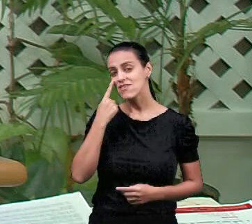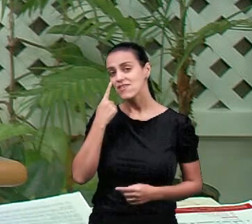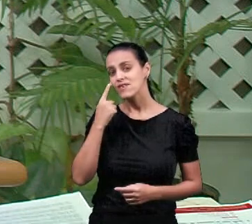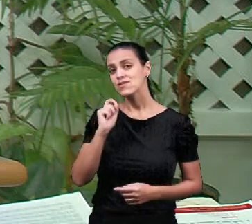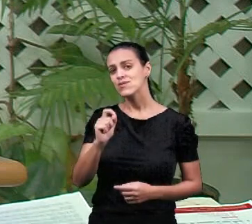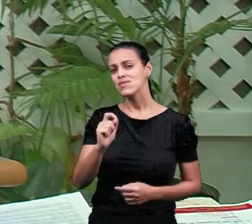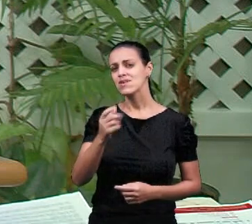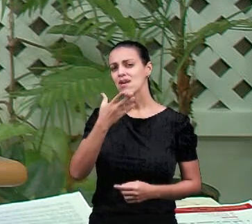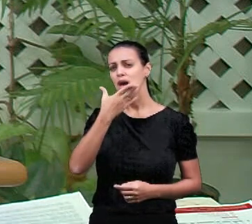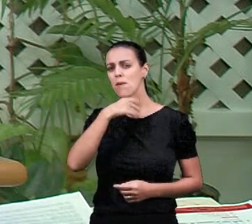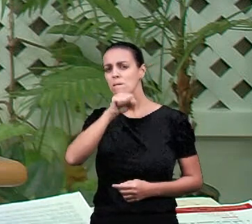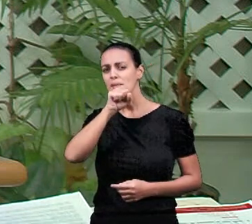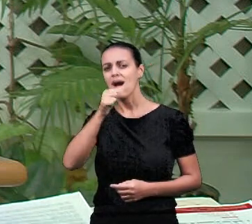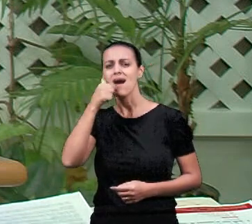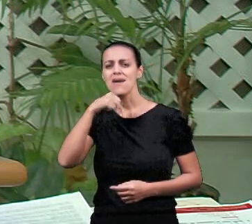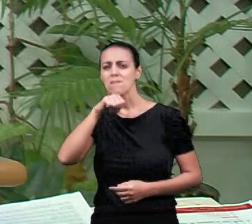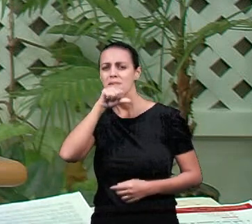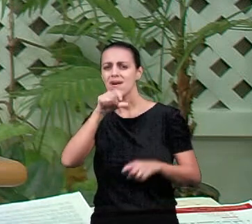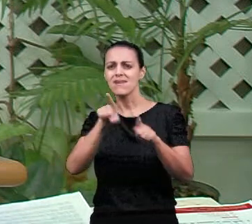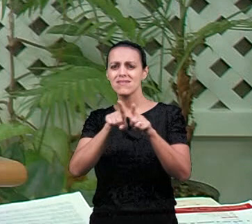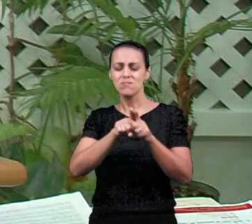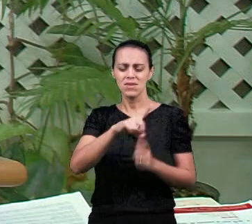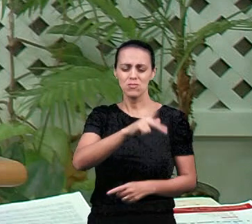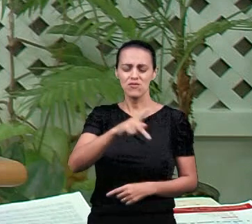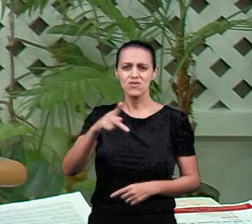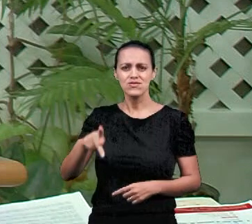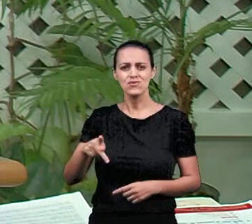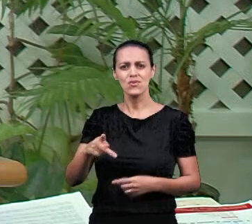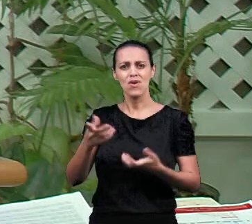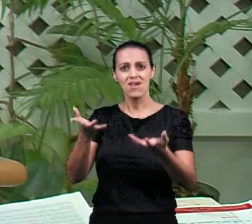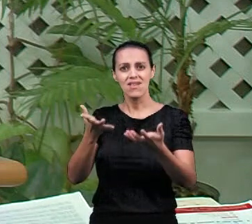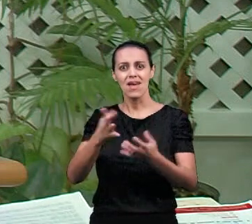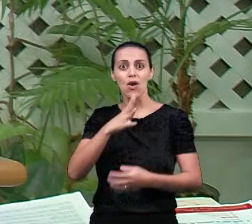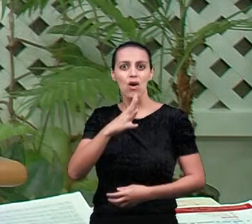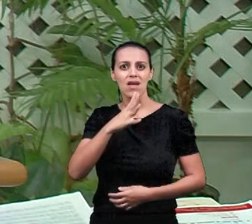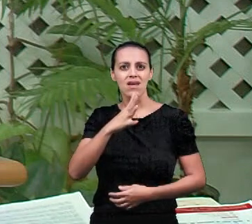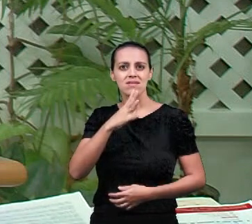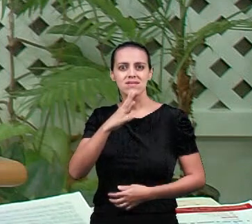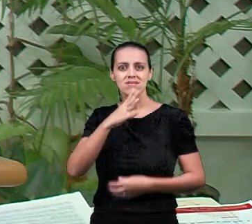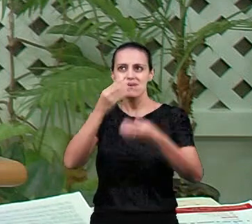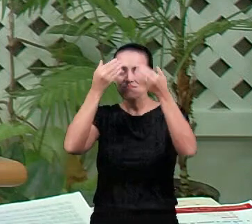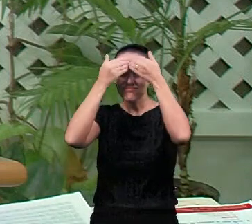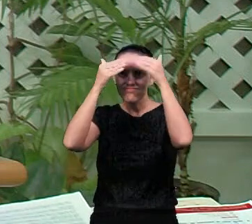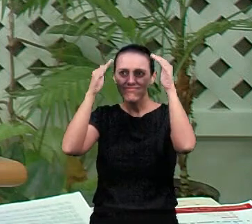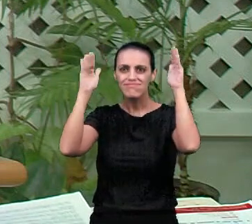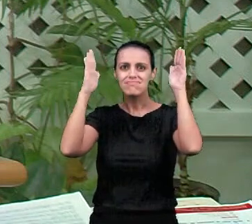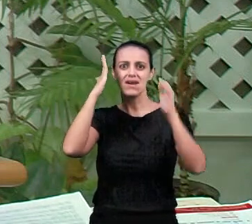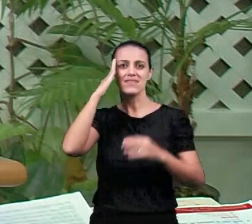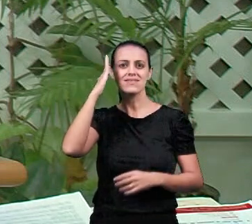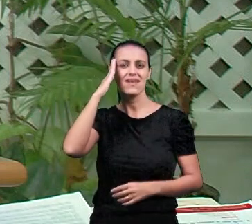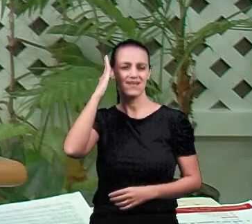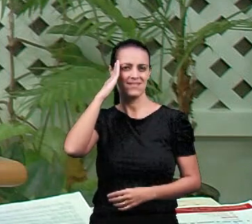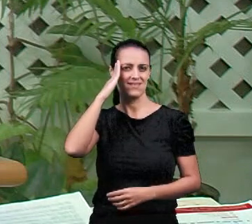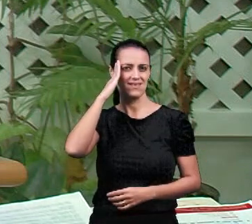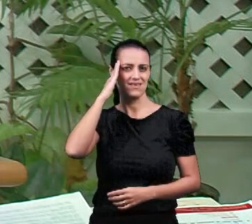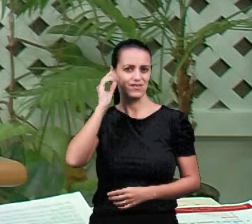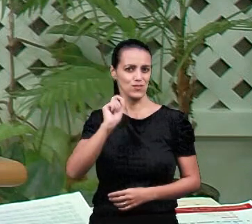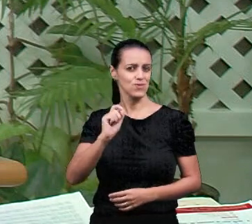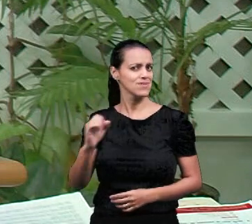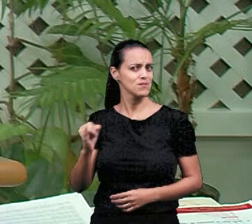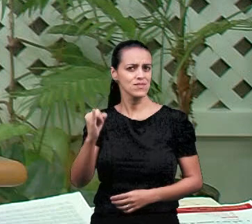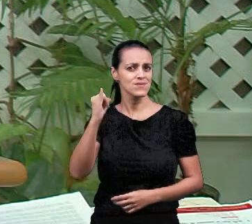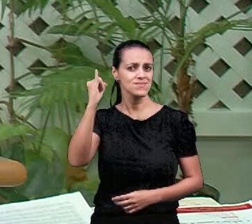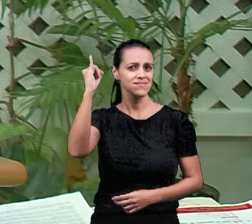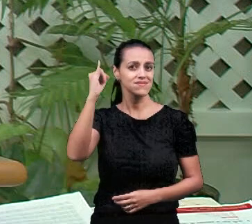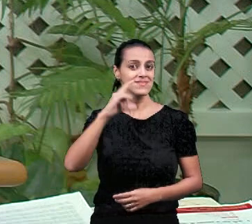parents, les professeurs s'intéressent et les enfants aussi, ils prennent connaissance de ce qui est important,